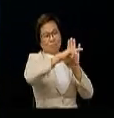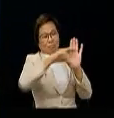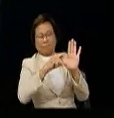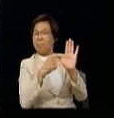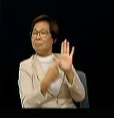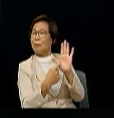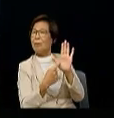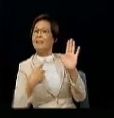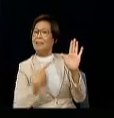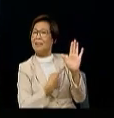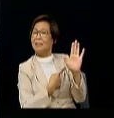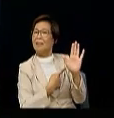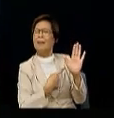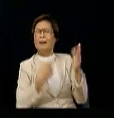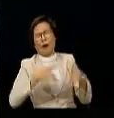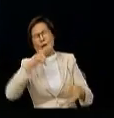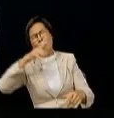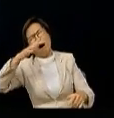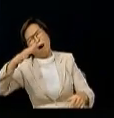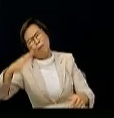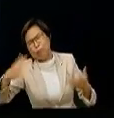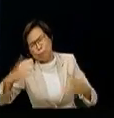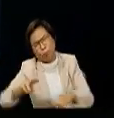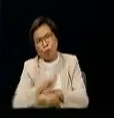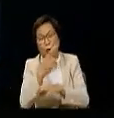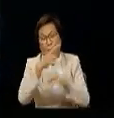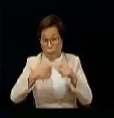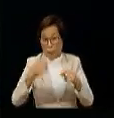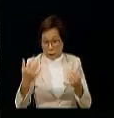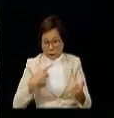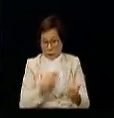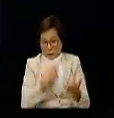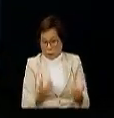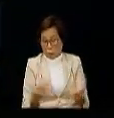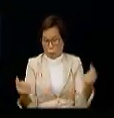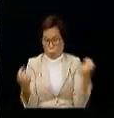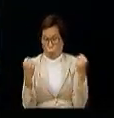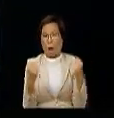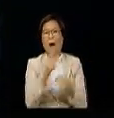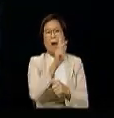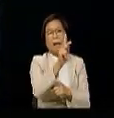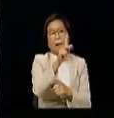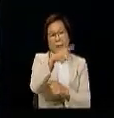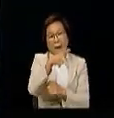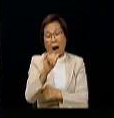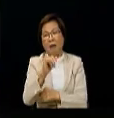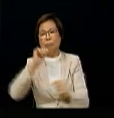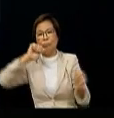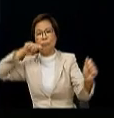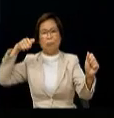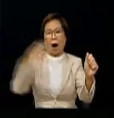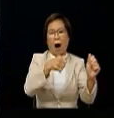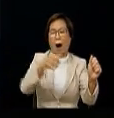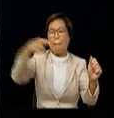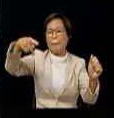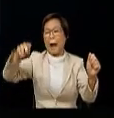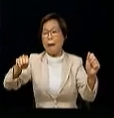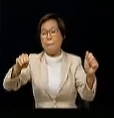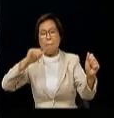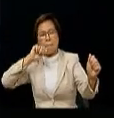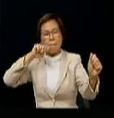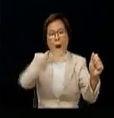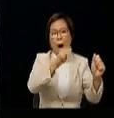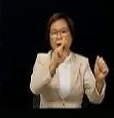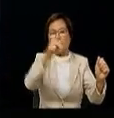pun kita dagunya tapi enak diperkukuh kan lagi tapi kalau kefir ini berdasarkan arahan Yama bom Afgan